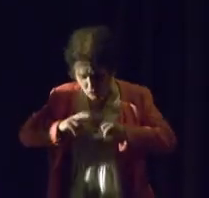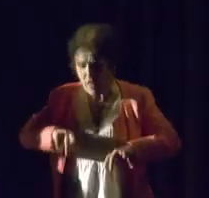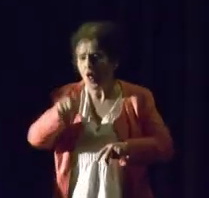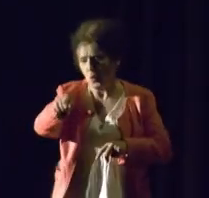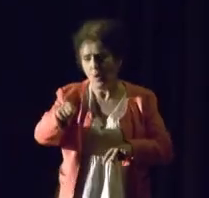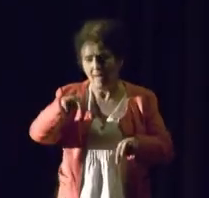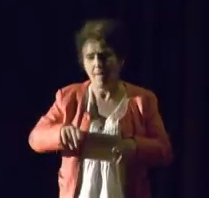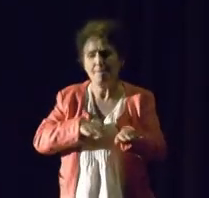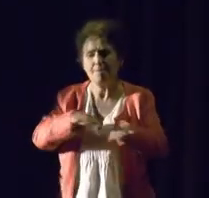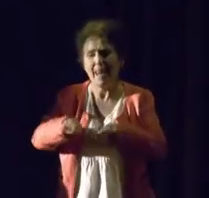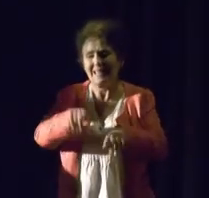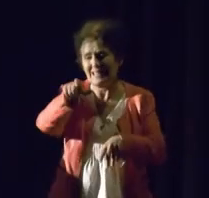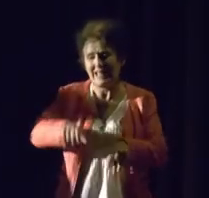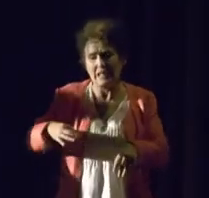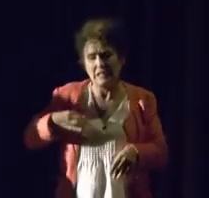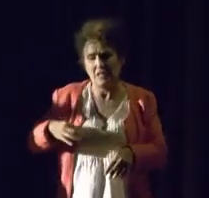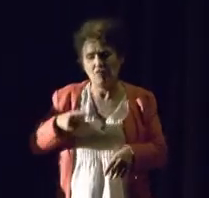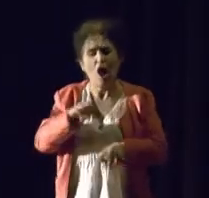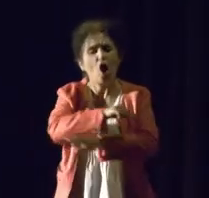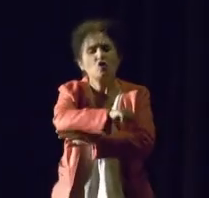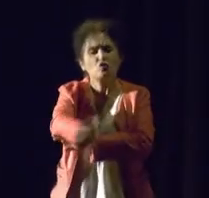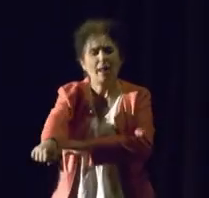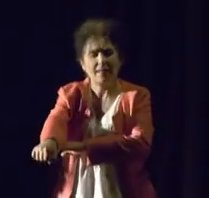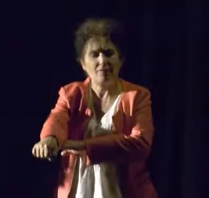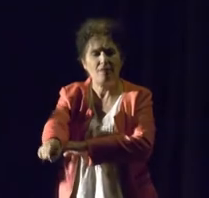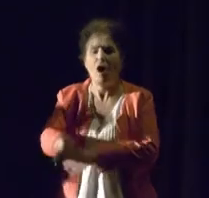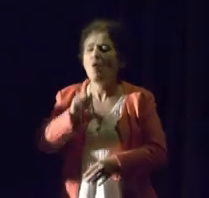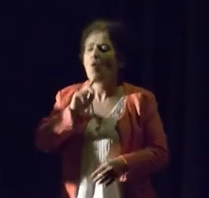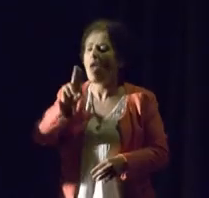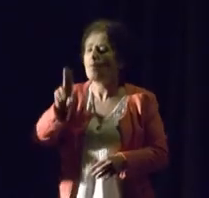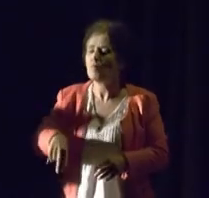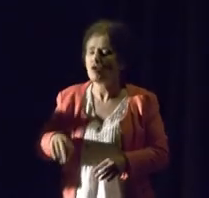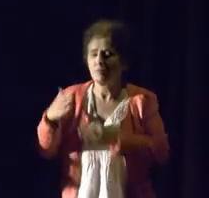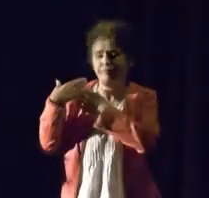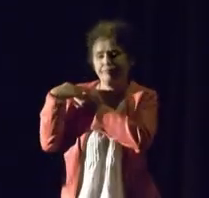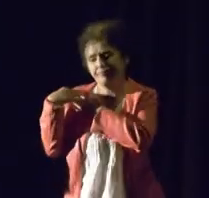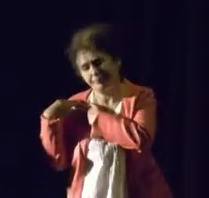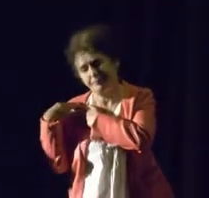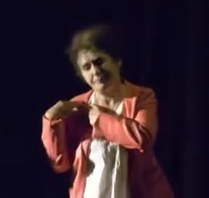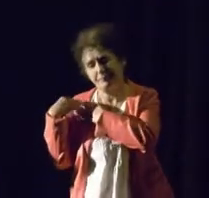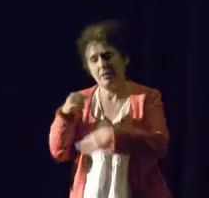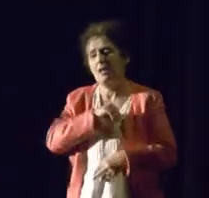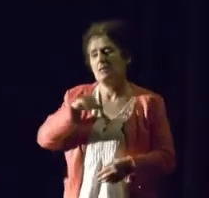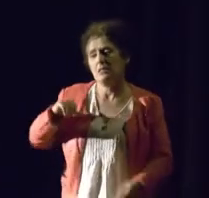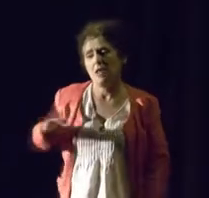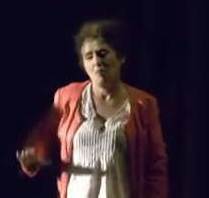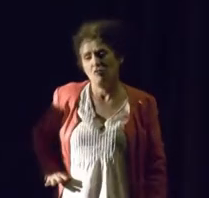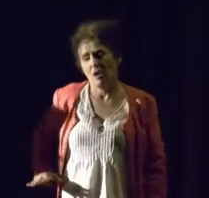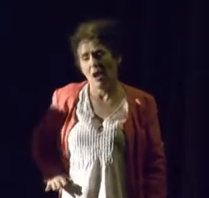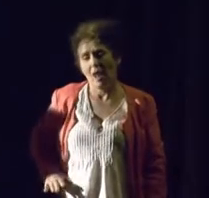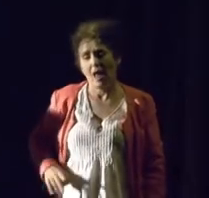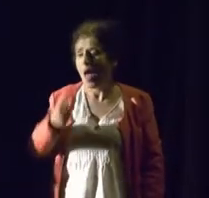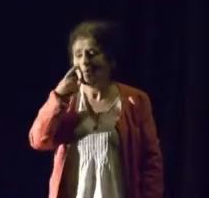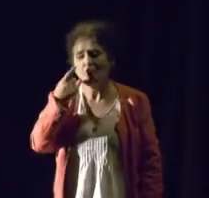здравство, е жртва која може да ја поднесе само жената, не може